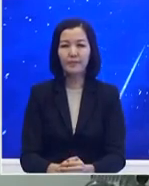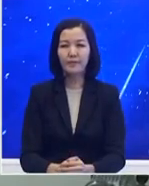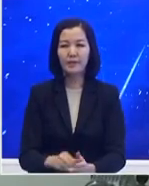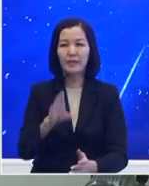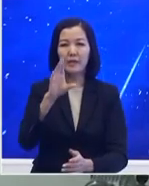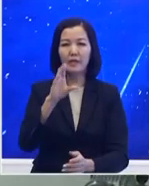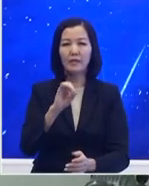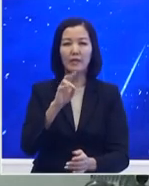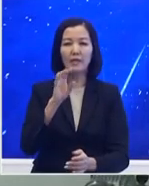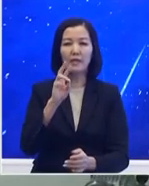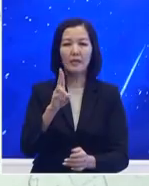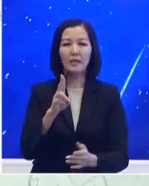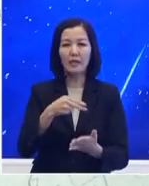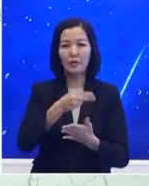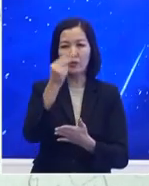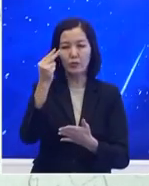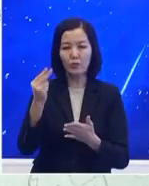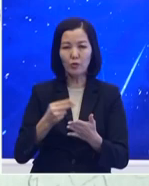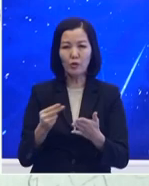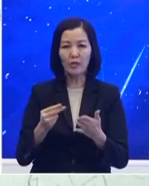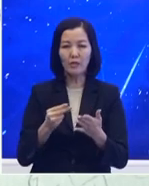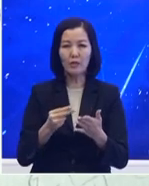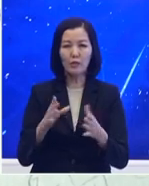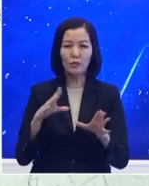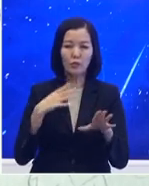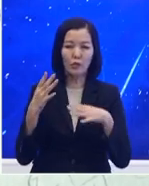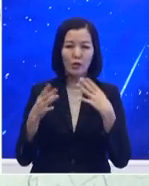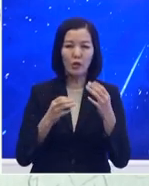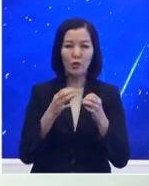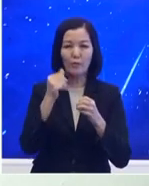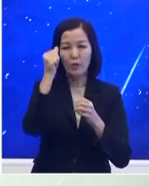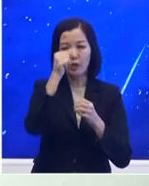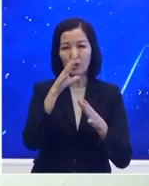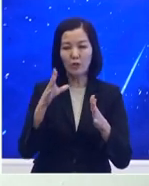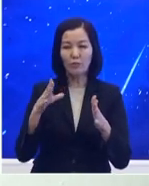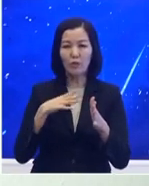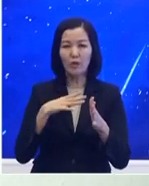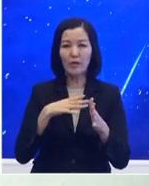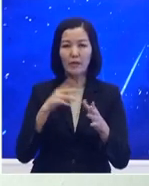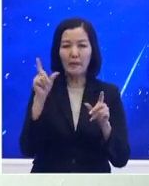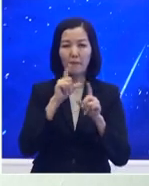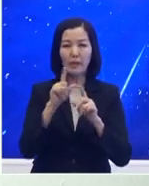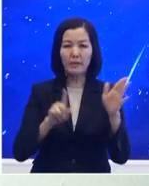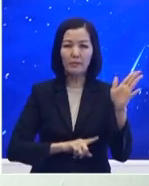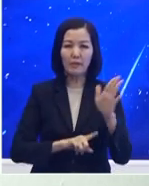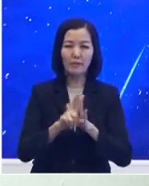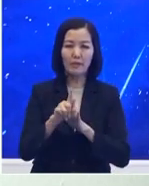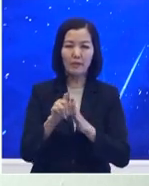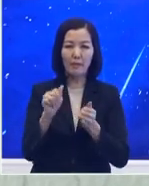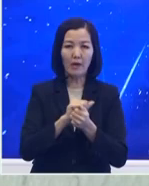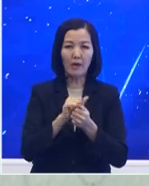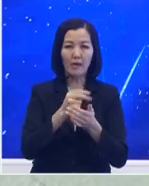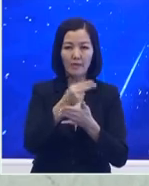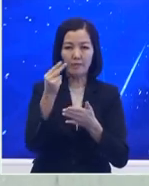Серіктің қылғалам мен қағазды жанына серік етіп келе жатқанына 15 жылдан асыпты. Ең алғашқы туындыларын мектеп қабырғасында қағаз бетіне